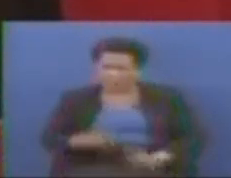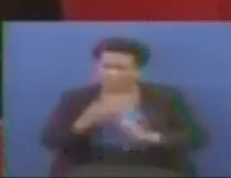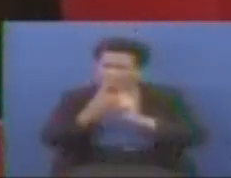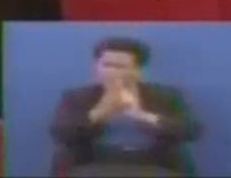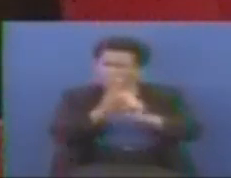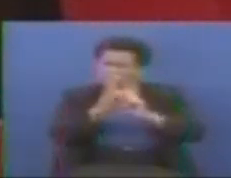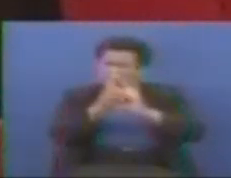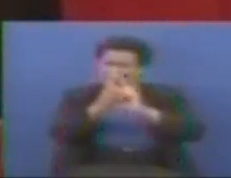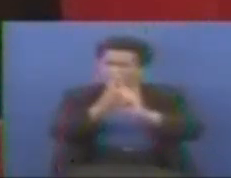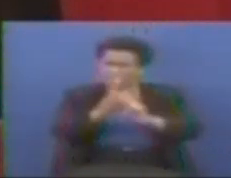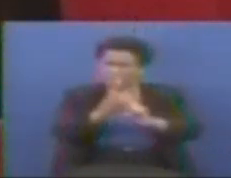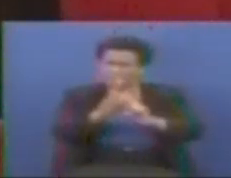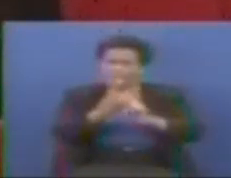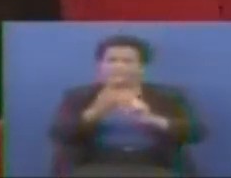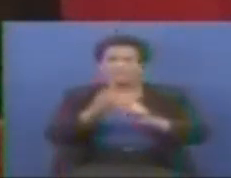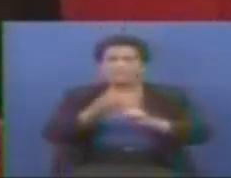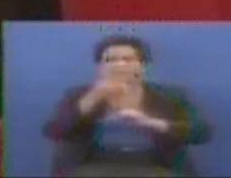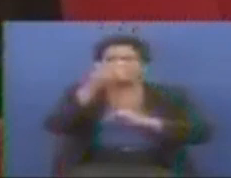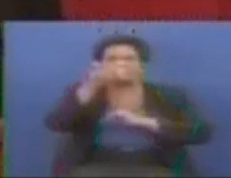Mheshimiwa Fatma Taufik.